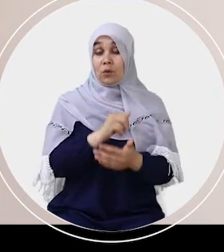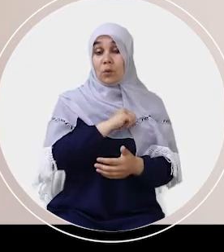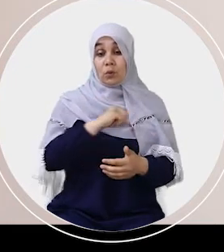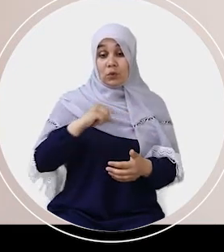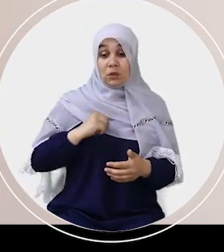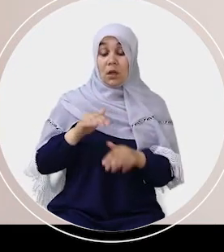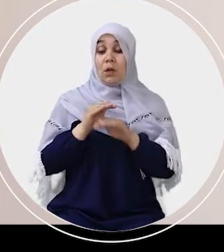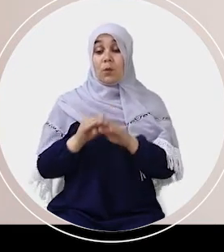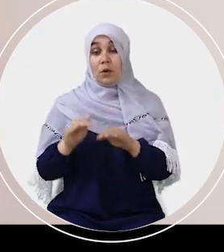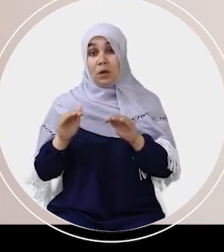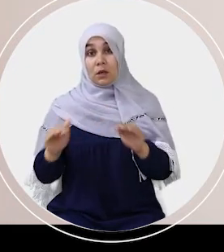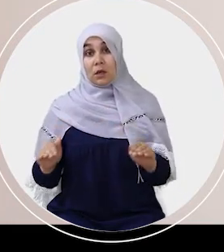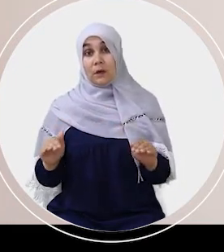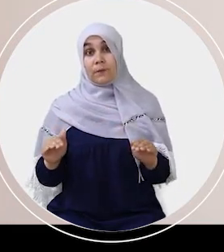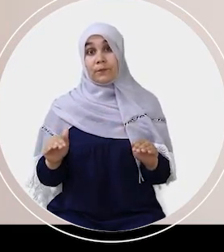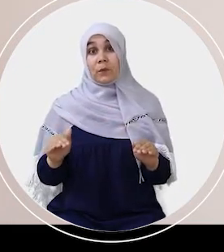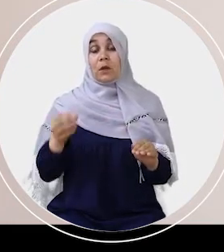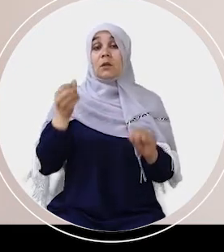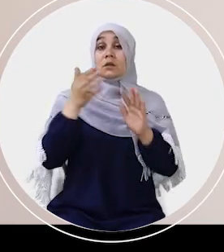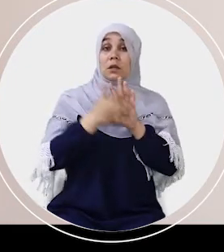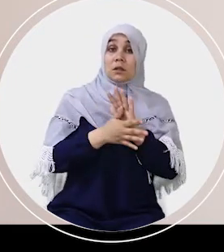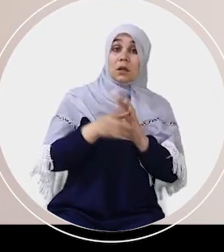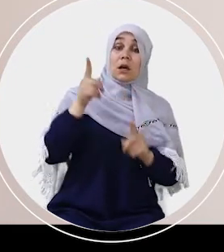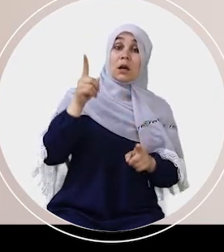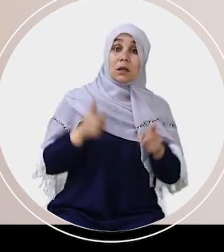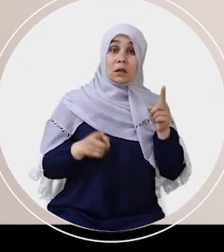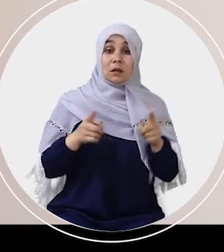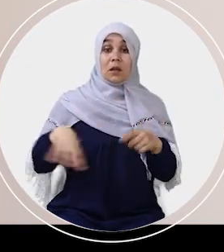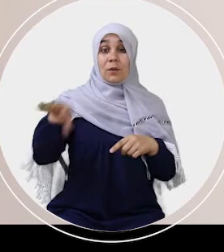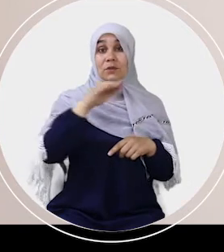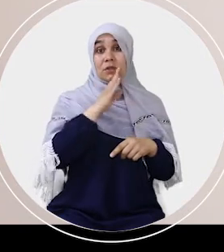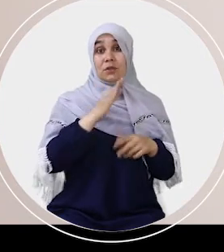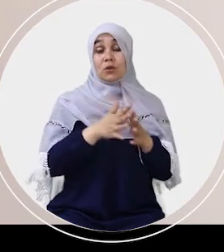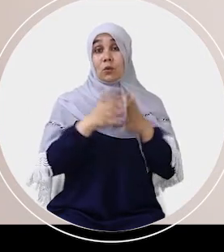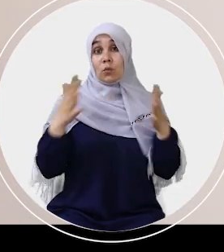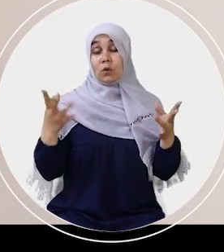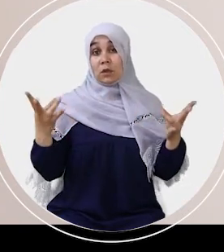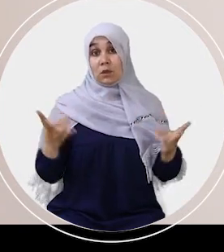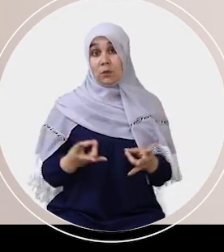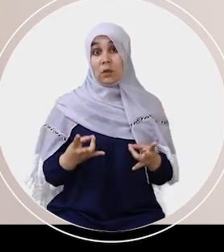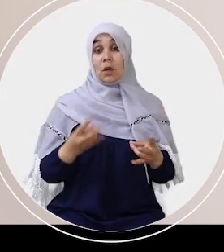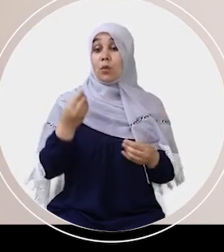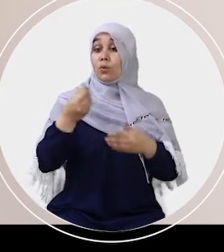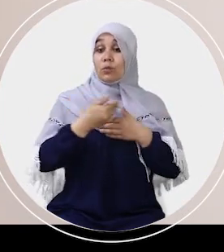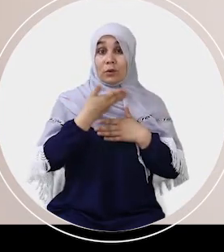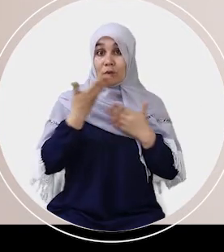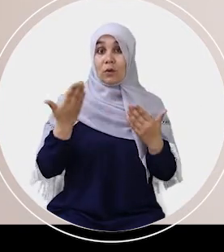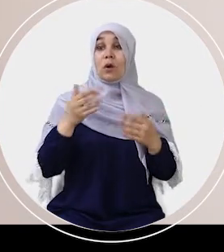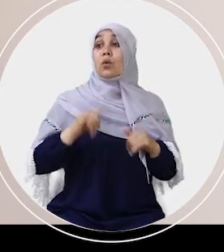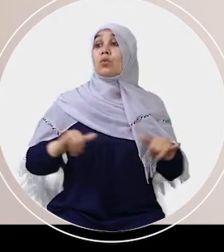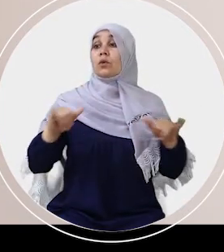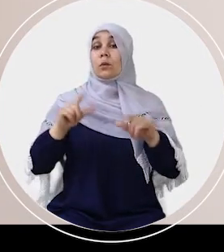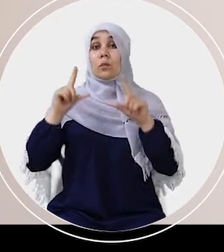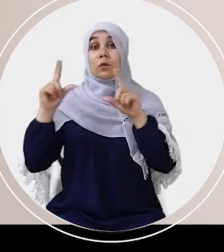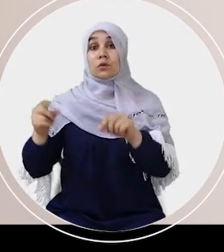o'ziga, farzandlariga ishlatish uchun pul haqiqatda ko'proq kerak bo'ladi. Pul bermasa bu ayol qayerga borish